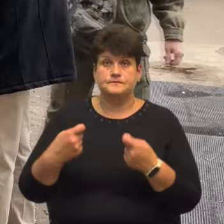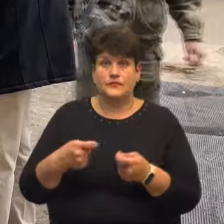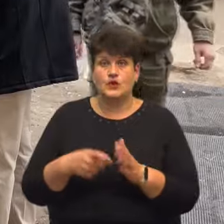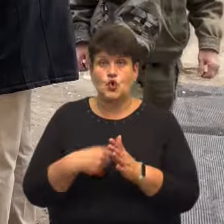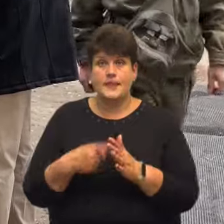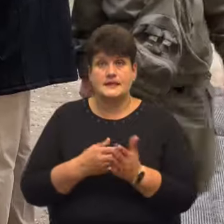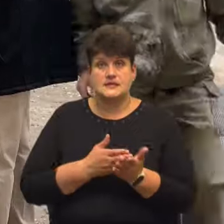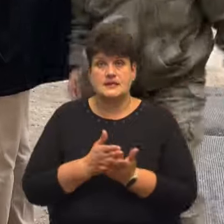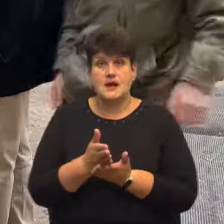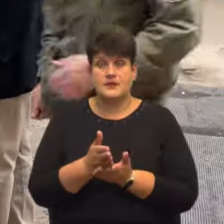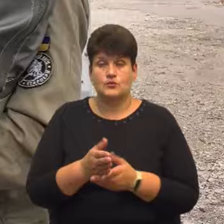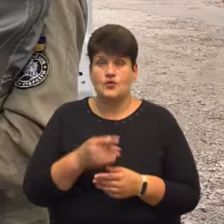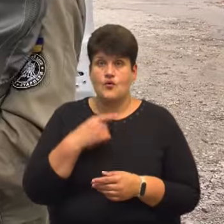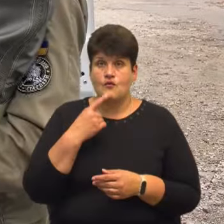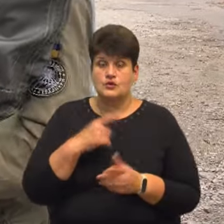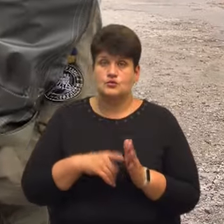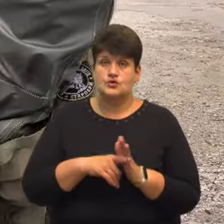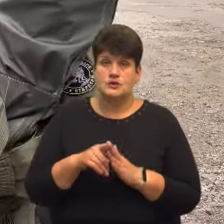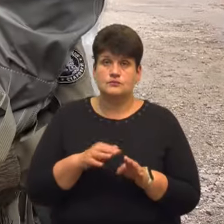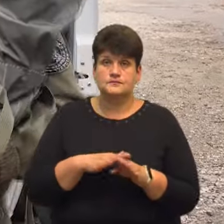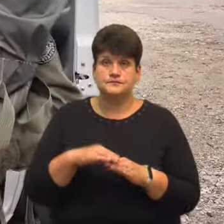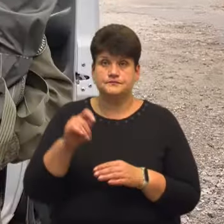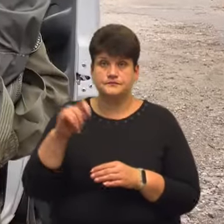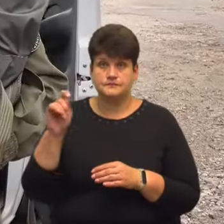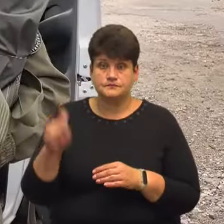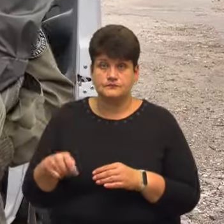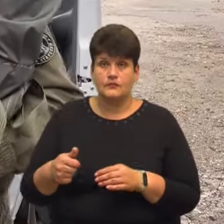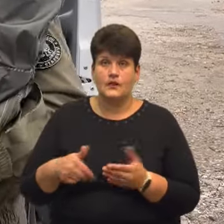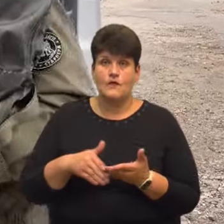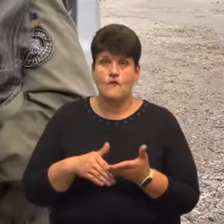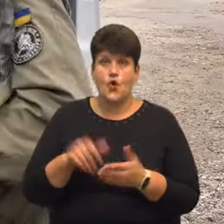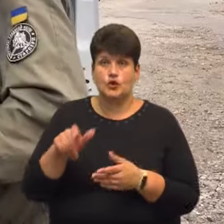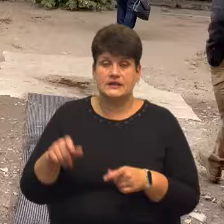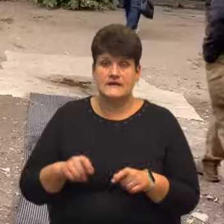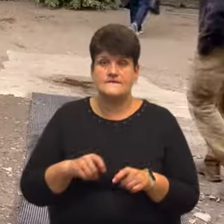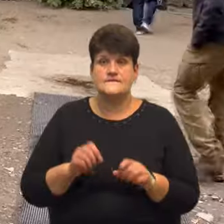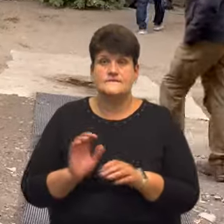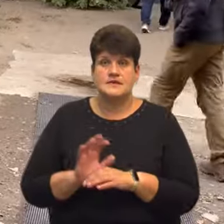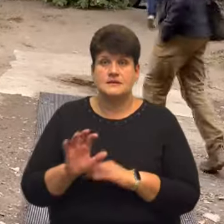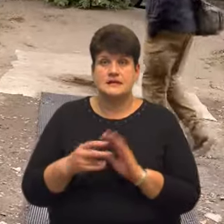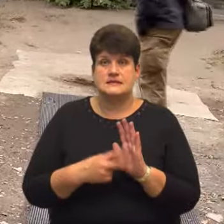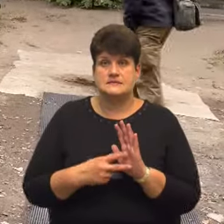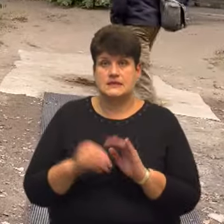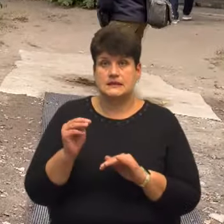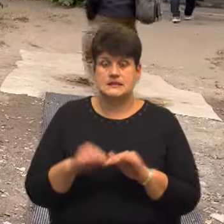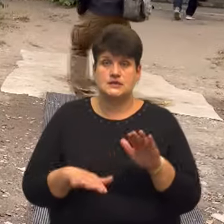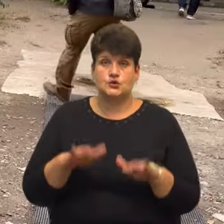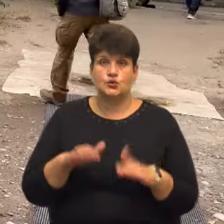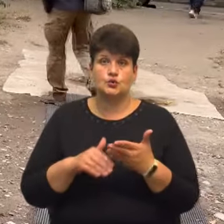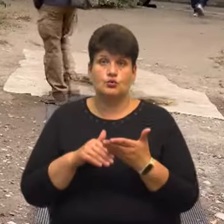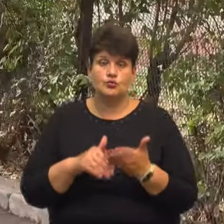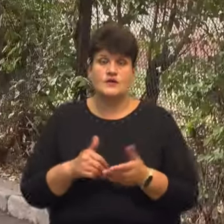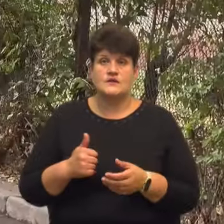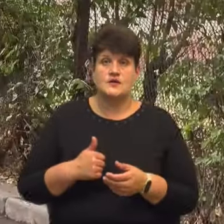мосейко за його словами с початку повномасштабної війни волонтери відправили понад 70 000 тон допомоги військовим і